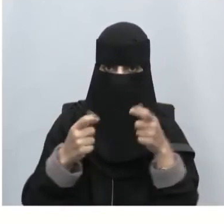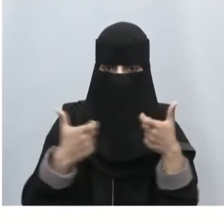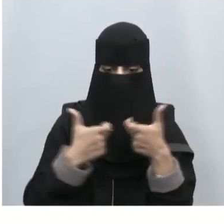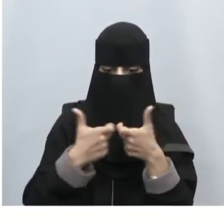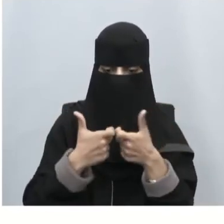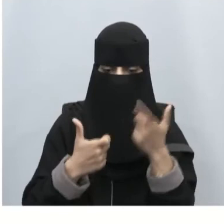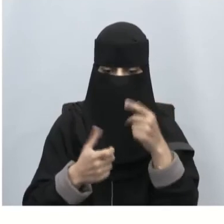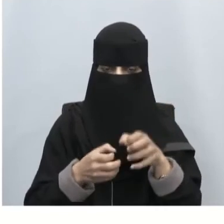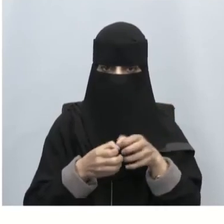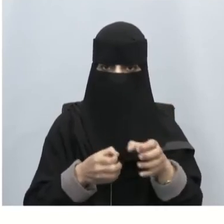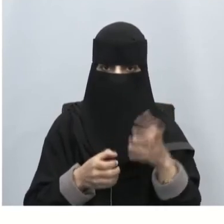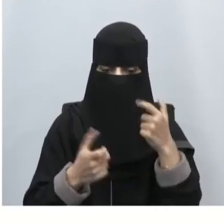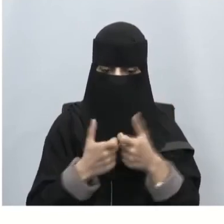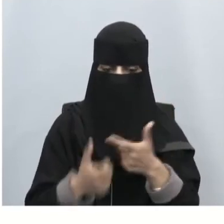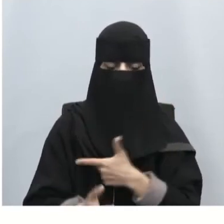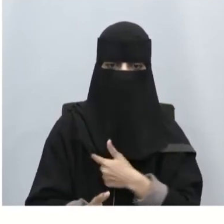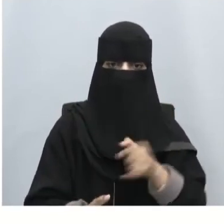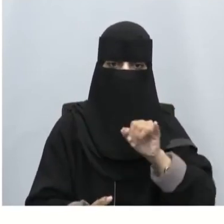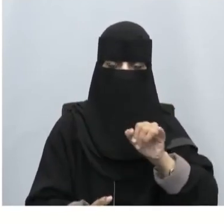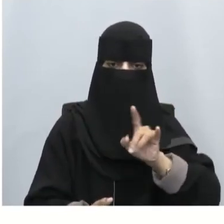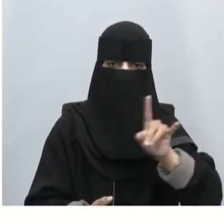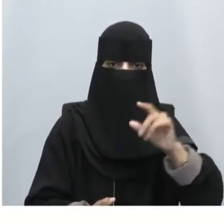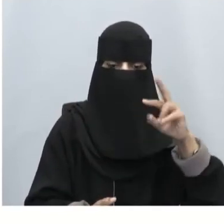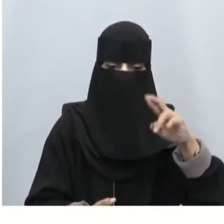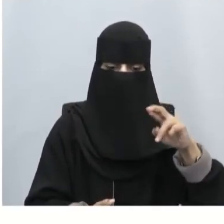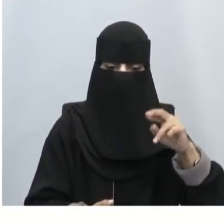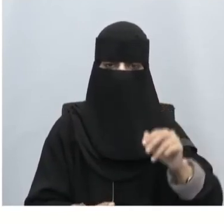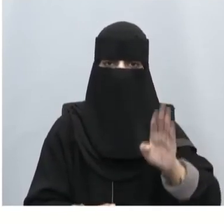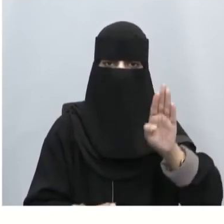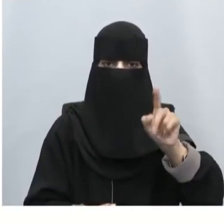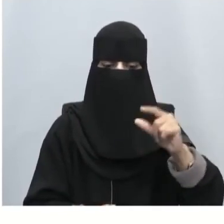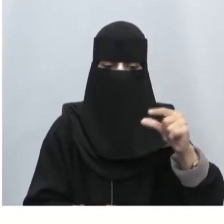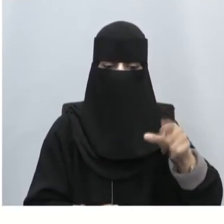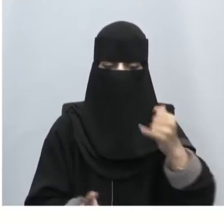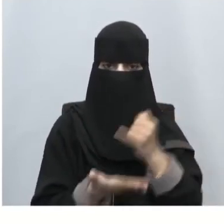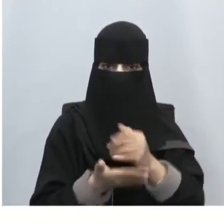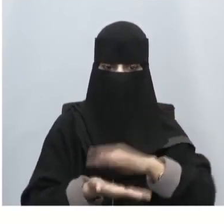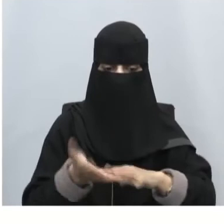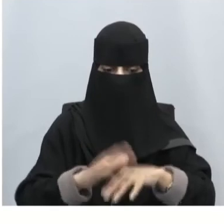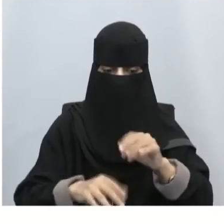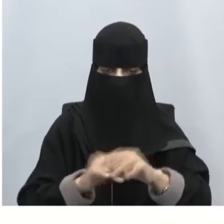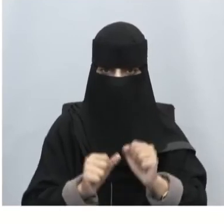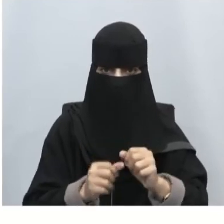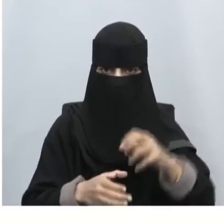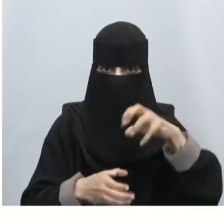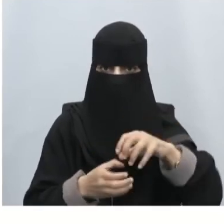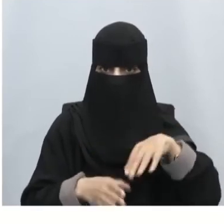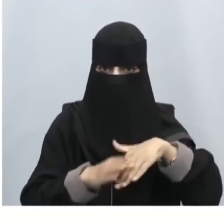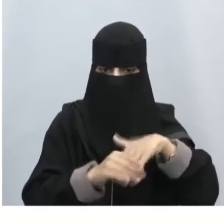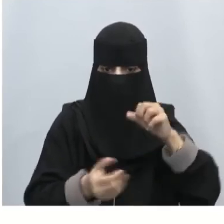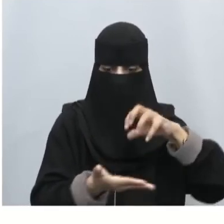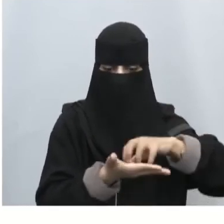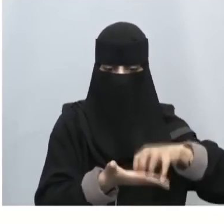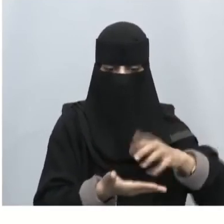ملاذكورد على ايدي من على ايدي السلاجقه وهي احدى الدول التي انفصلت عن الدوله العباسيه